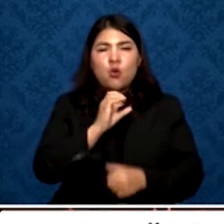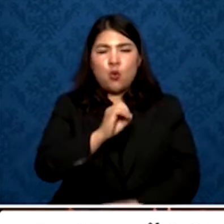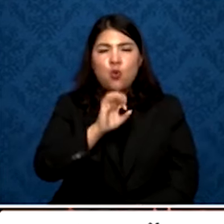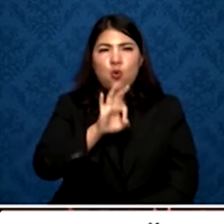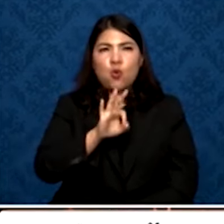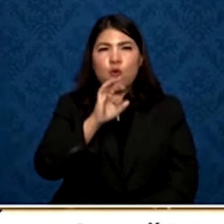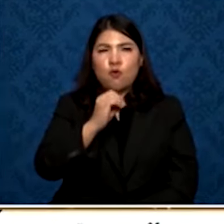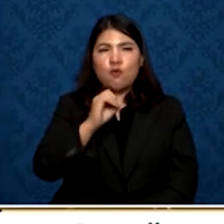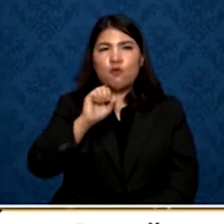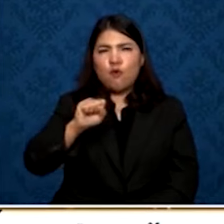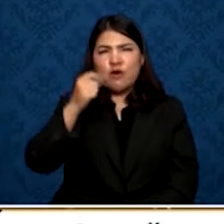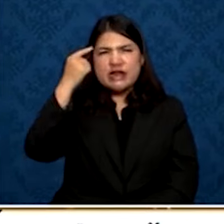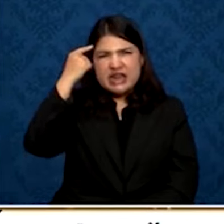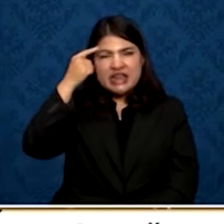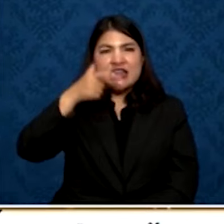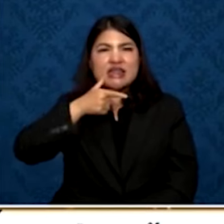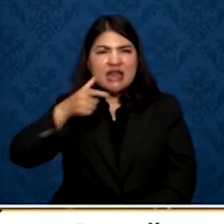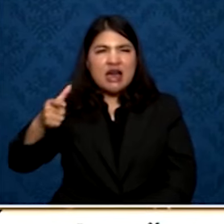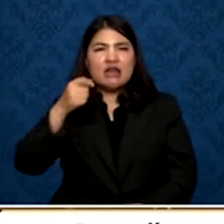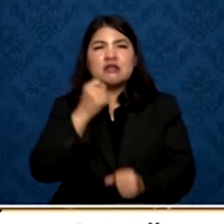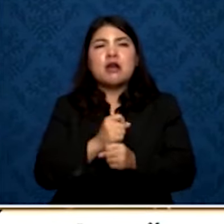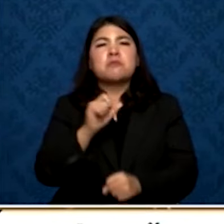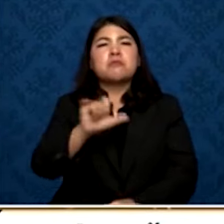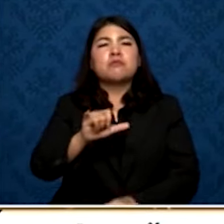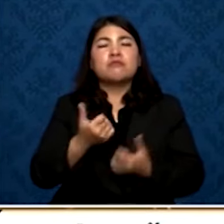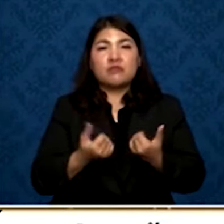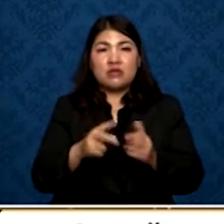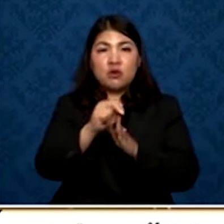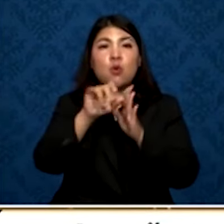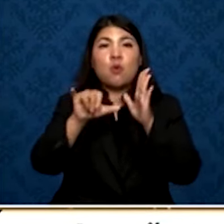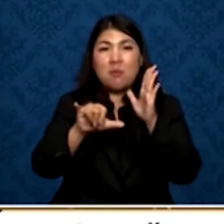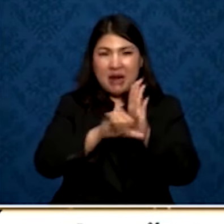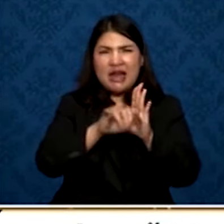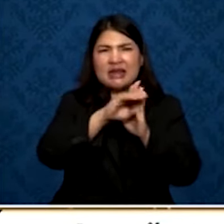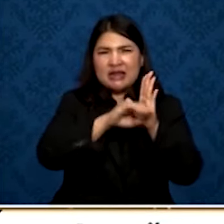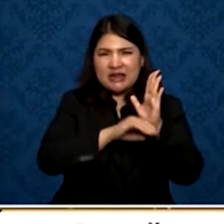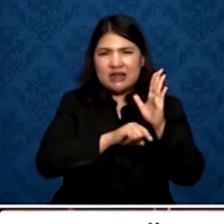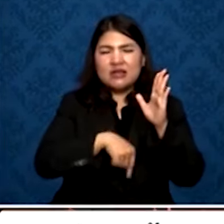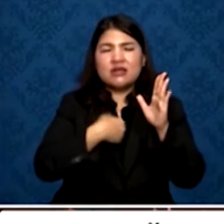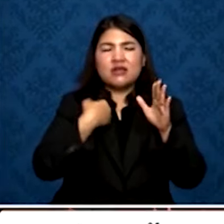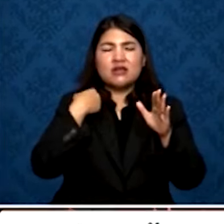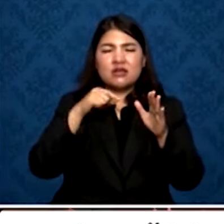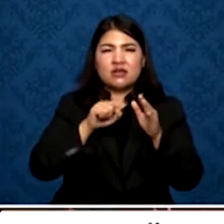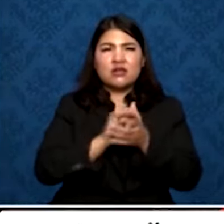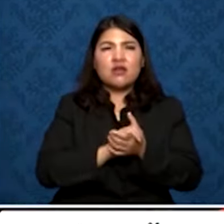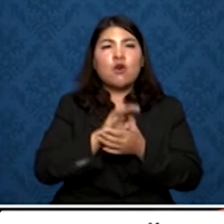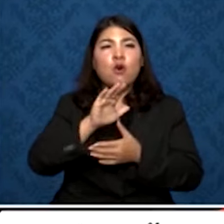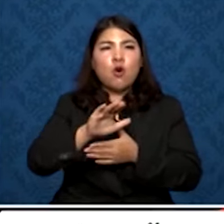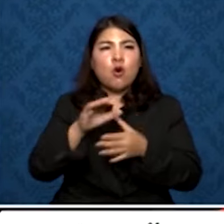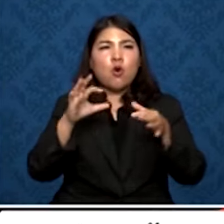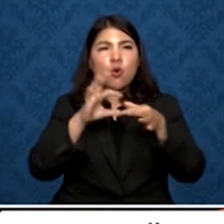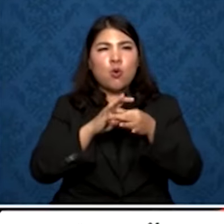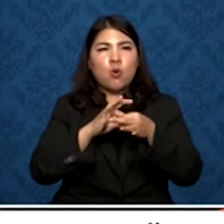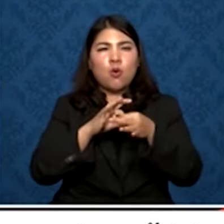คิดใหญ่ทรM rolesทัประทานนโยบายนครัเป็นโยบายเหลือทงของพัก especially,